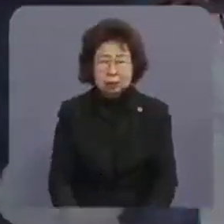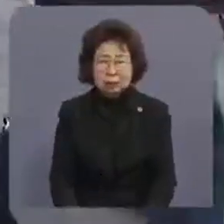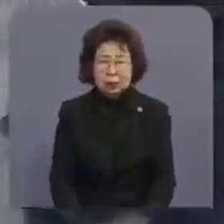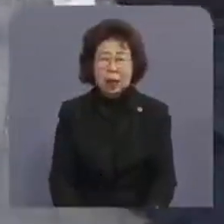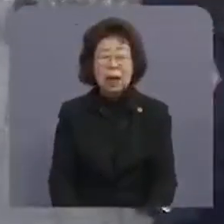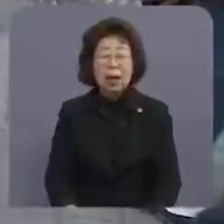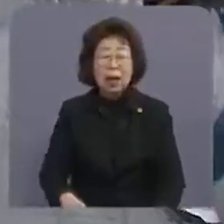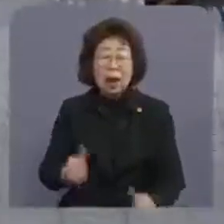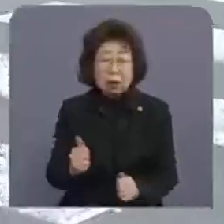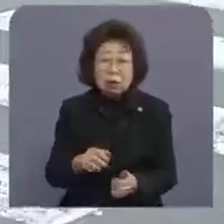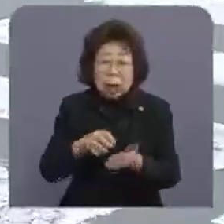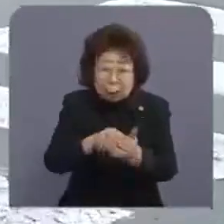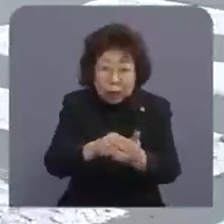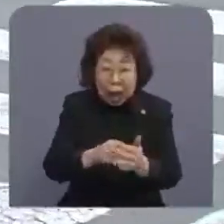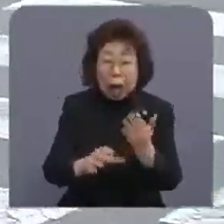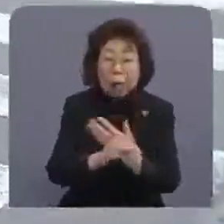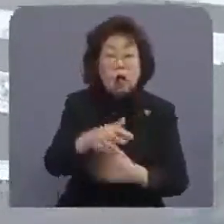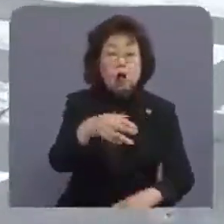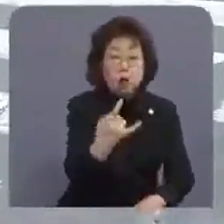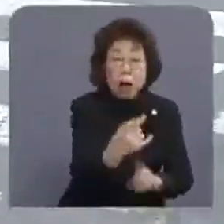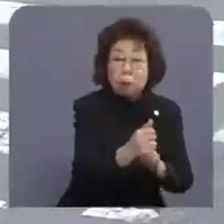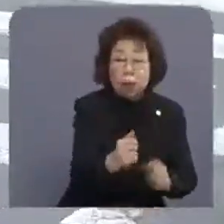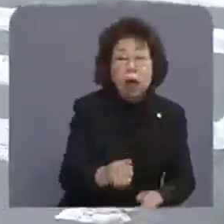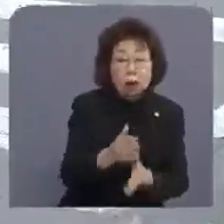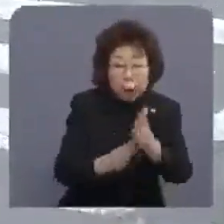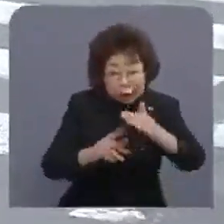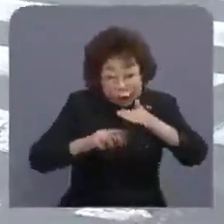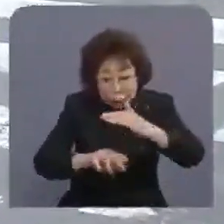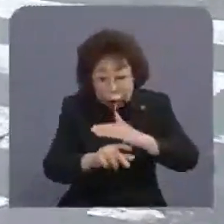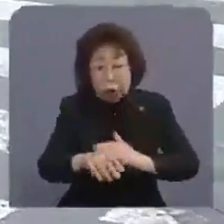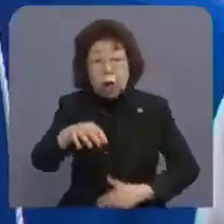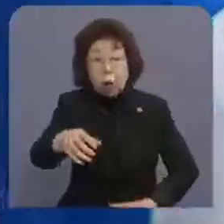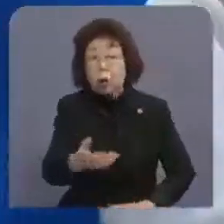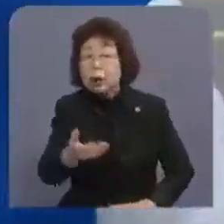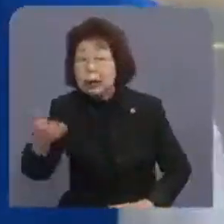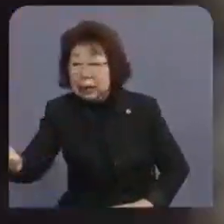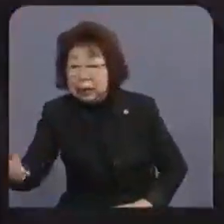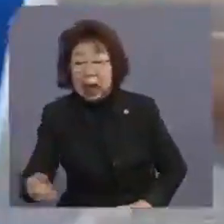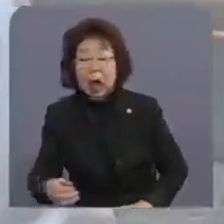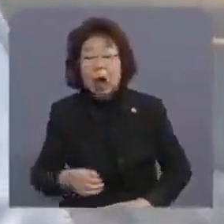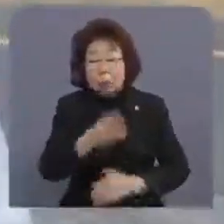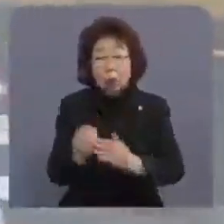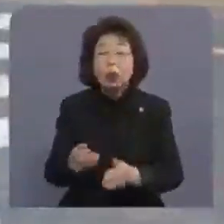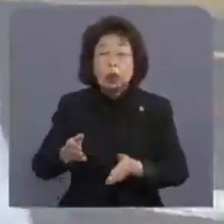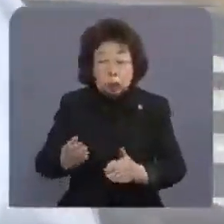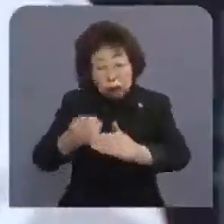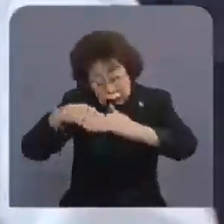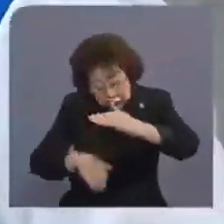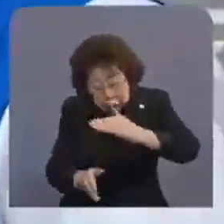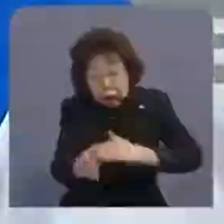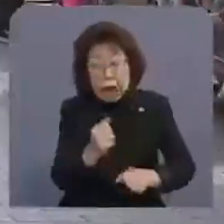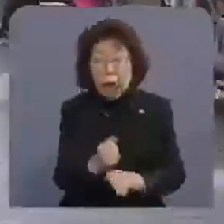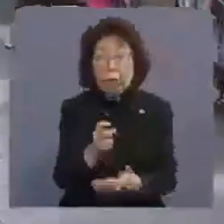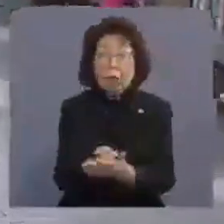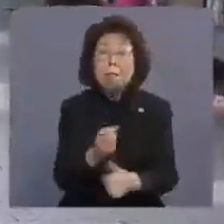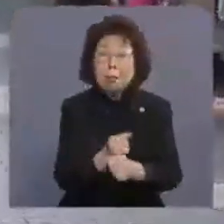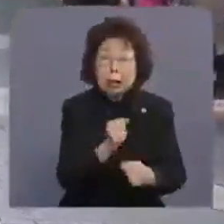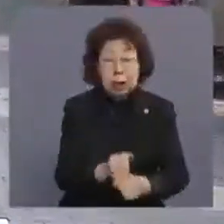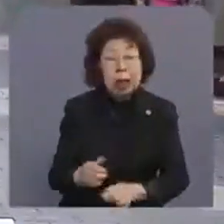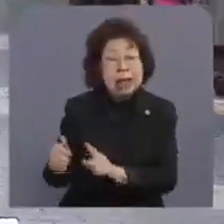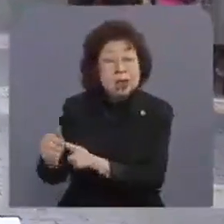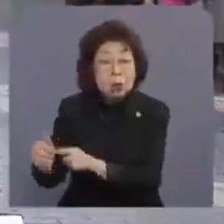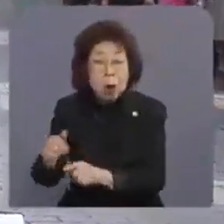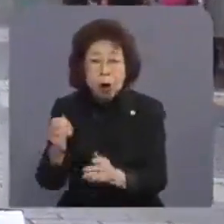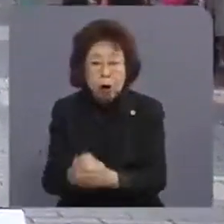22대 국회 입성 시 최 후보는 도시철도 기지창 이전과 노선 지하화를 위한 개정 법률, 이 후보는